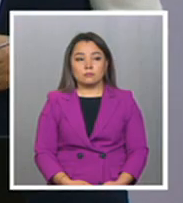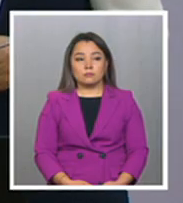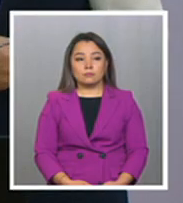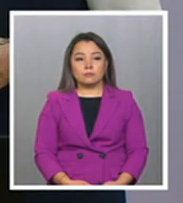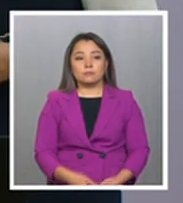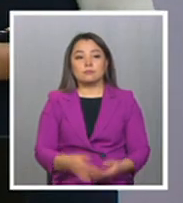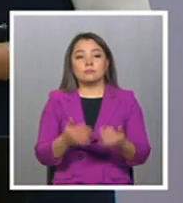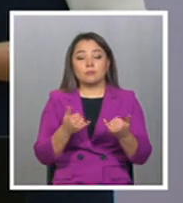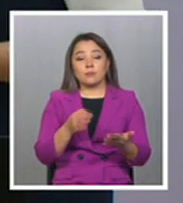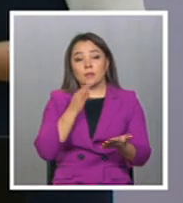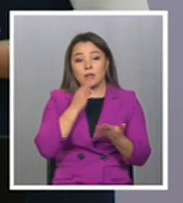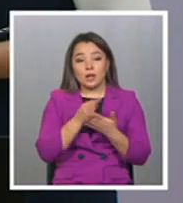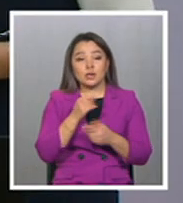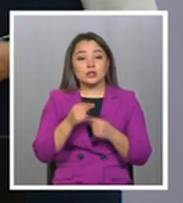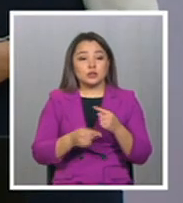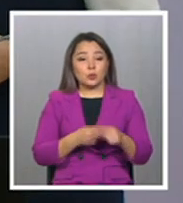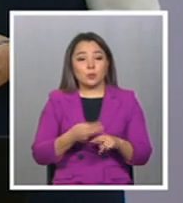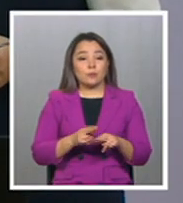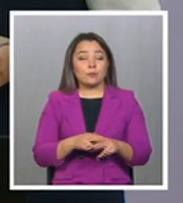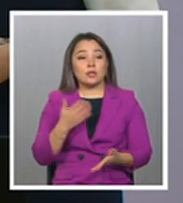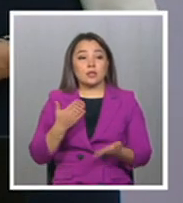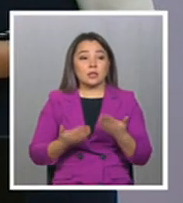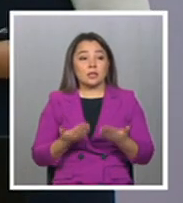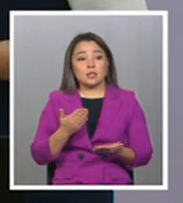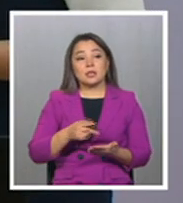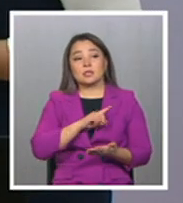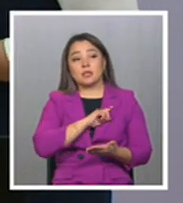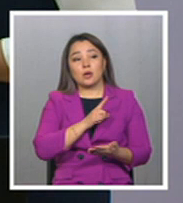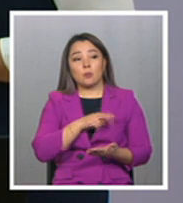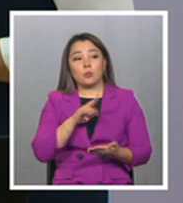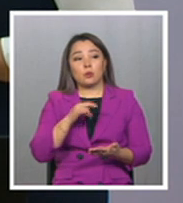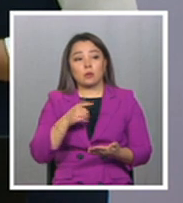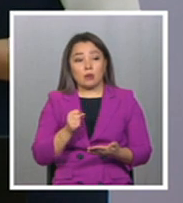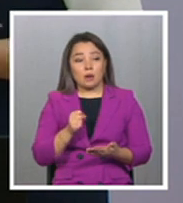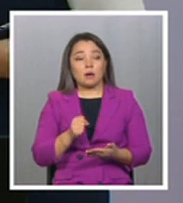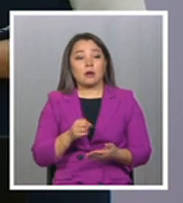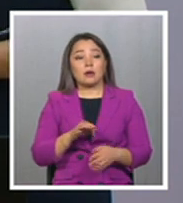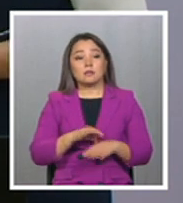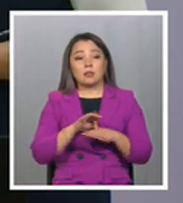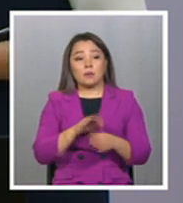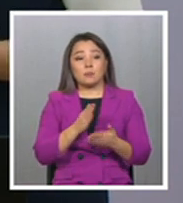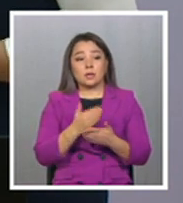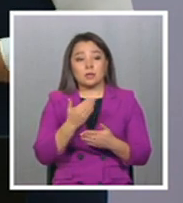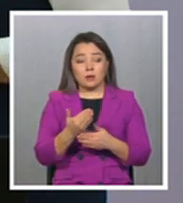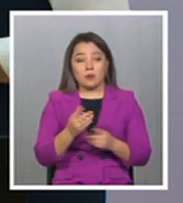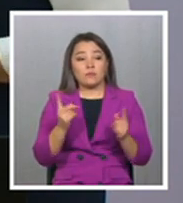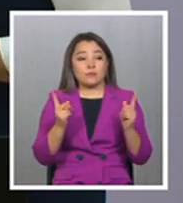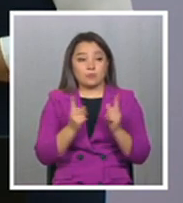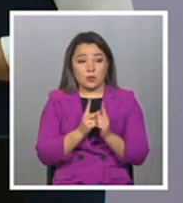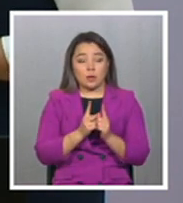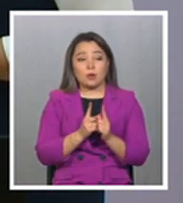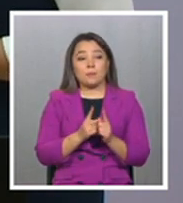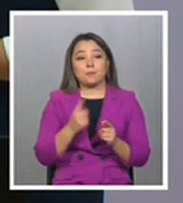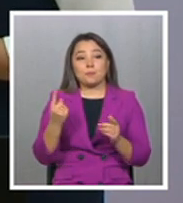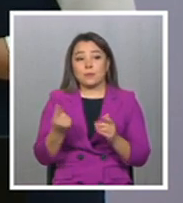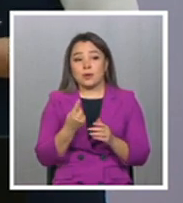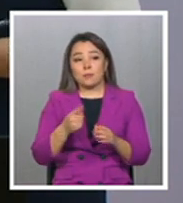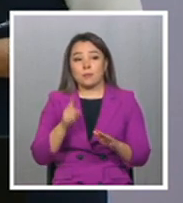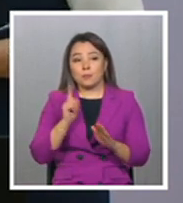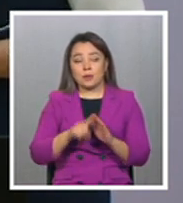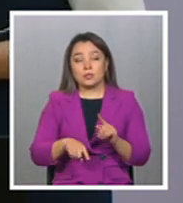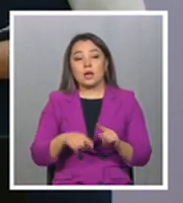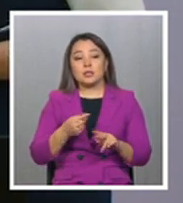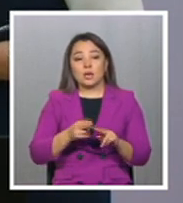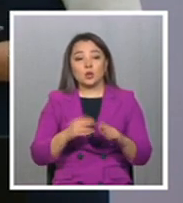Итак, ответ следующий. Если сильная пурга застала вас в дороге, зайдите в первый попавшийся